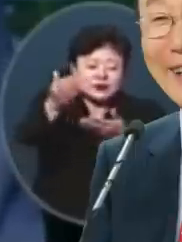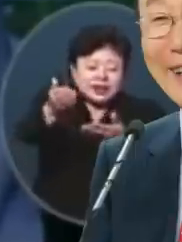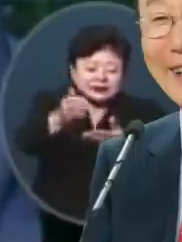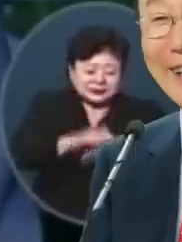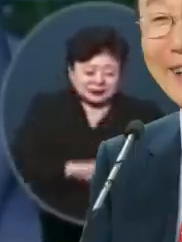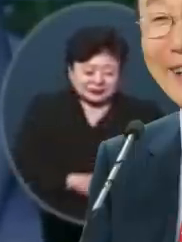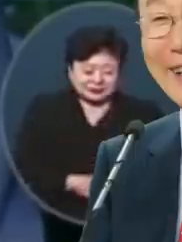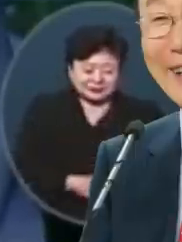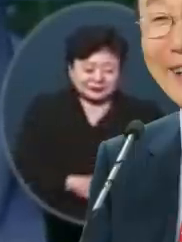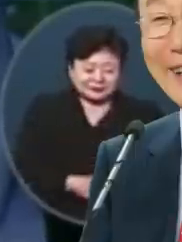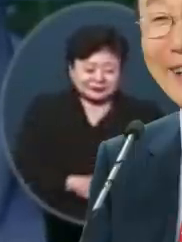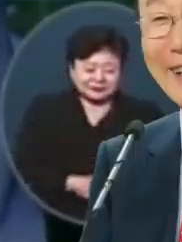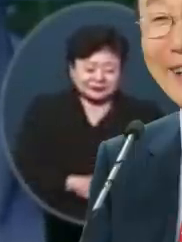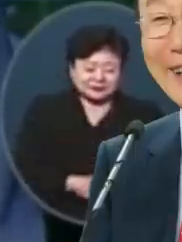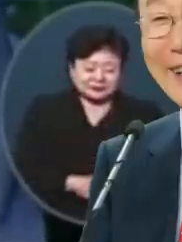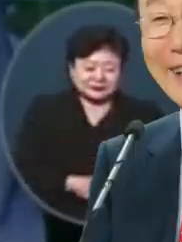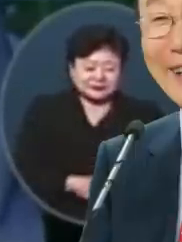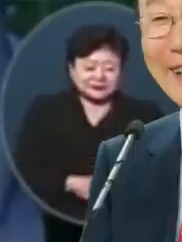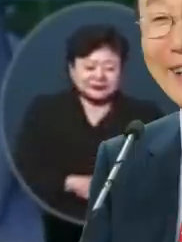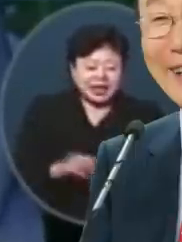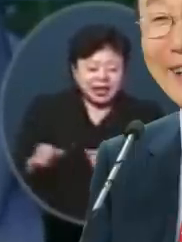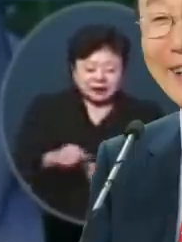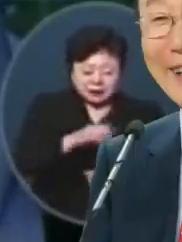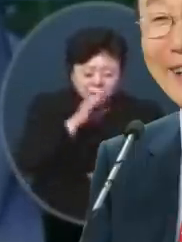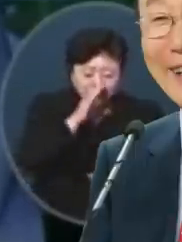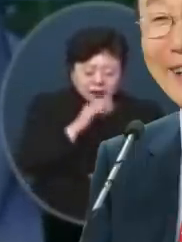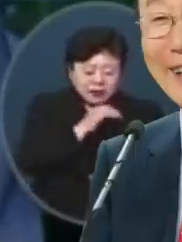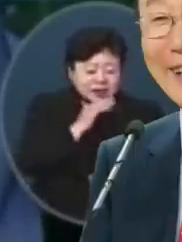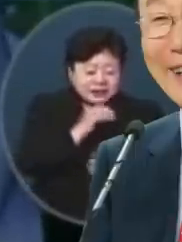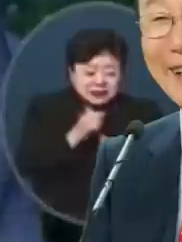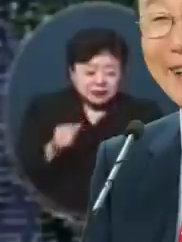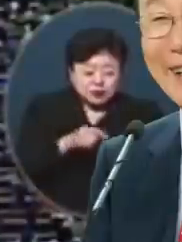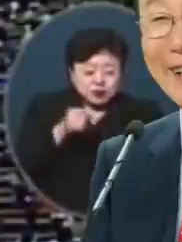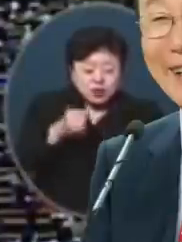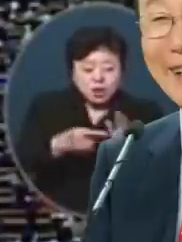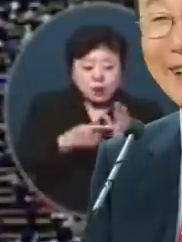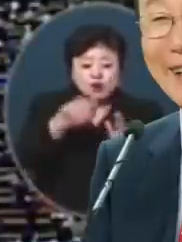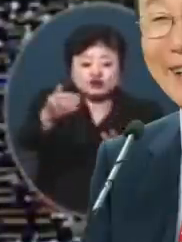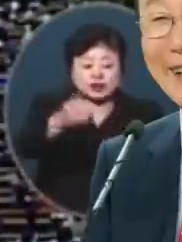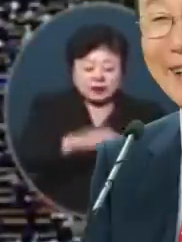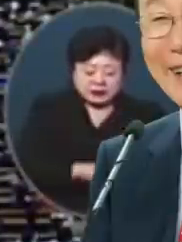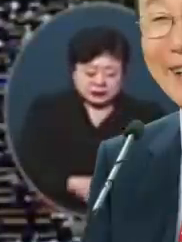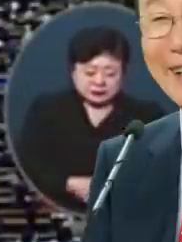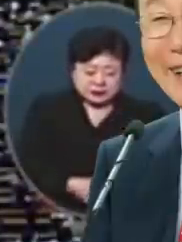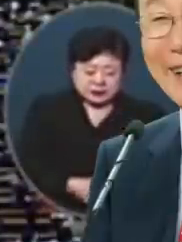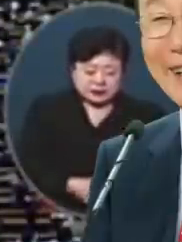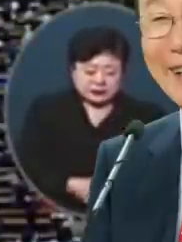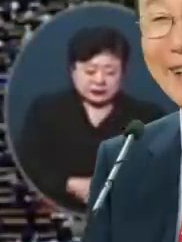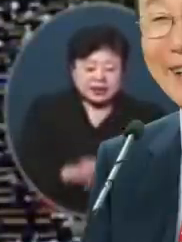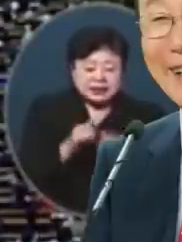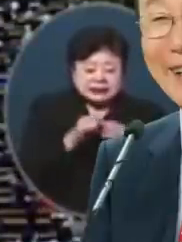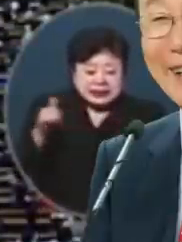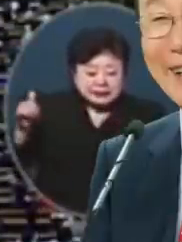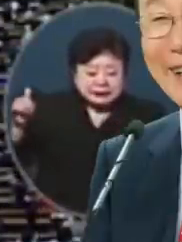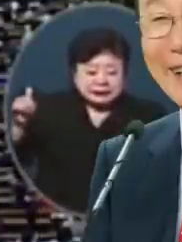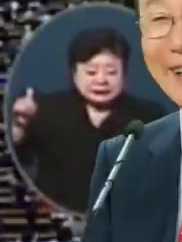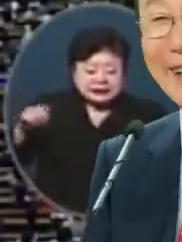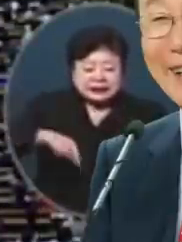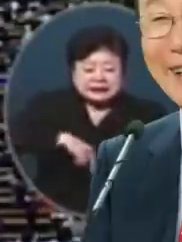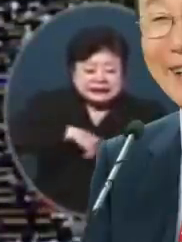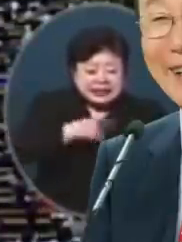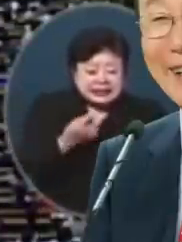하노니 그 행위를 옳게 하는 자에게 나의 구원으로 보이라고 말씀하신 것입니다. 사람들은